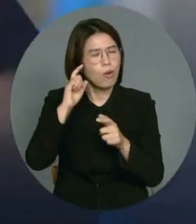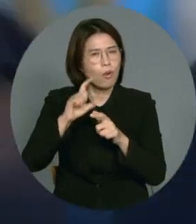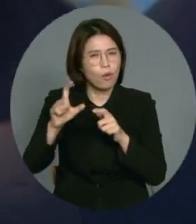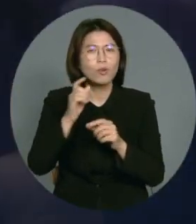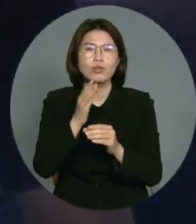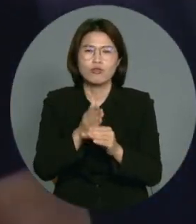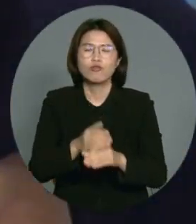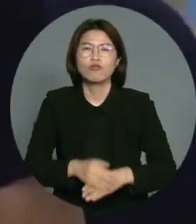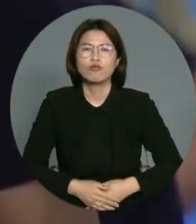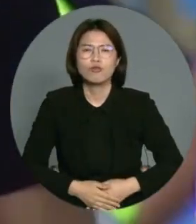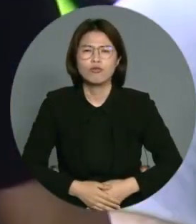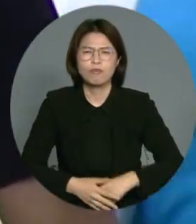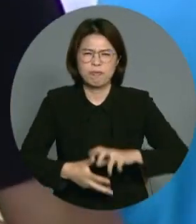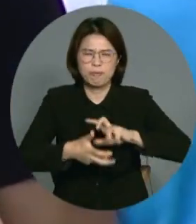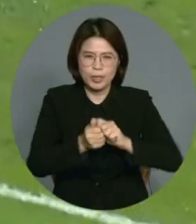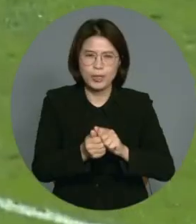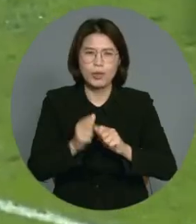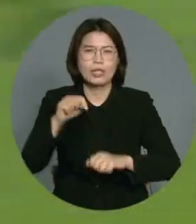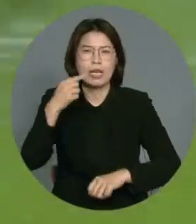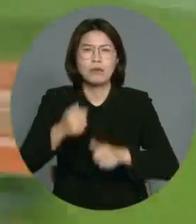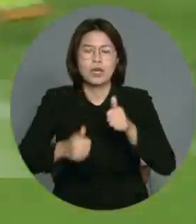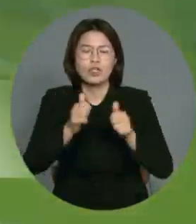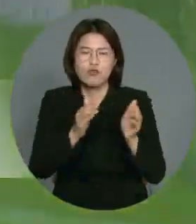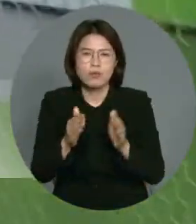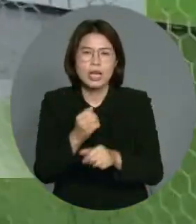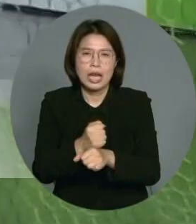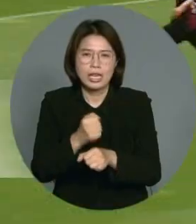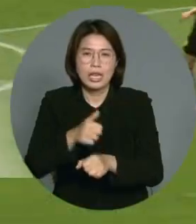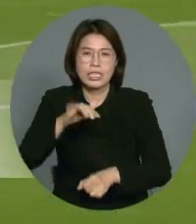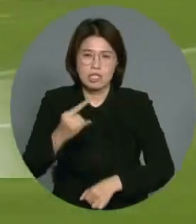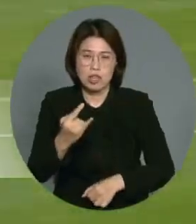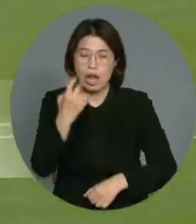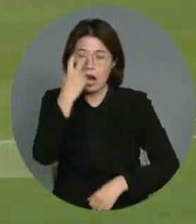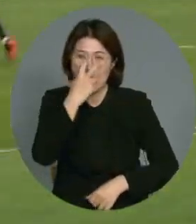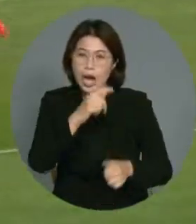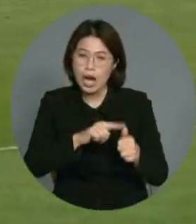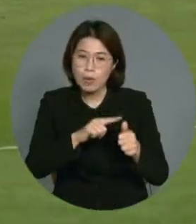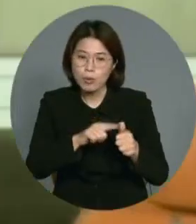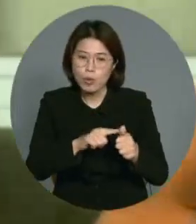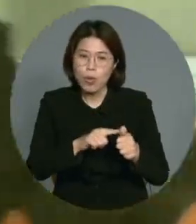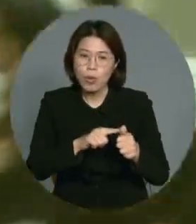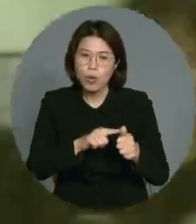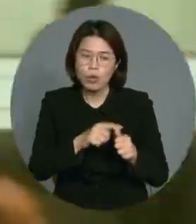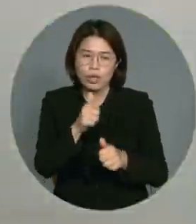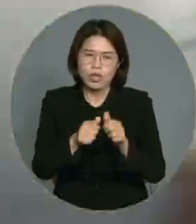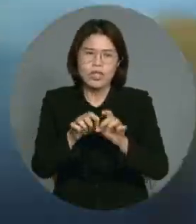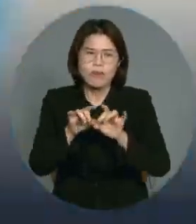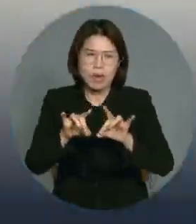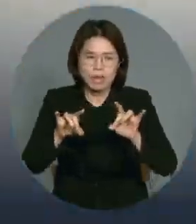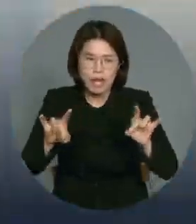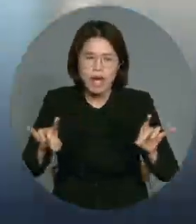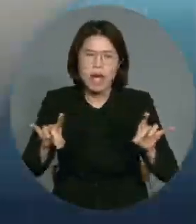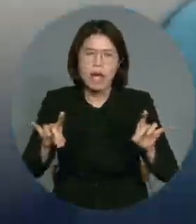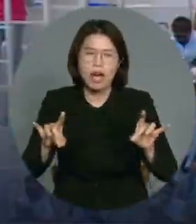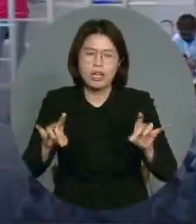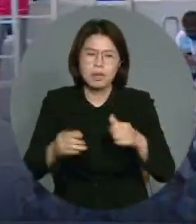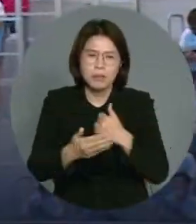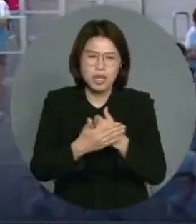있습니다. 죽을 각오로 다음 시즌을 준비하겠다는 최원권 감독. 한 경기 한 경기 저희 팬들과